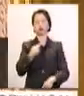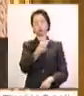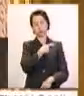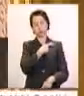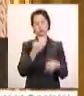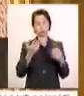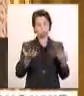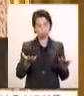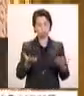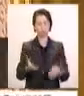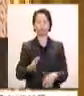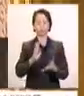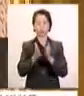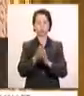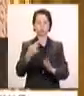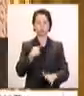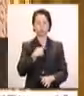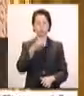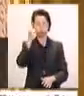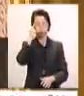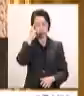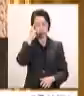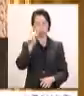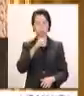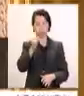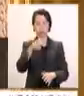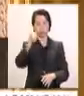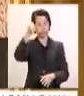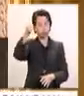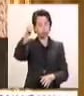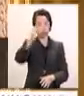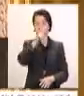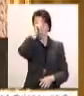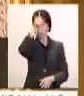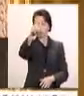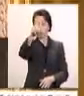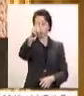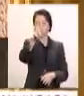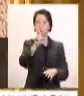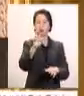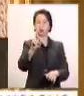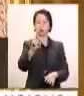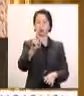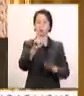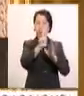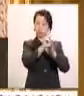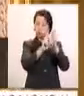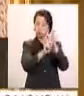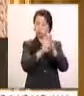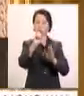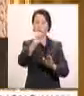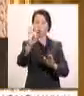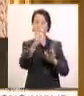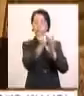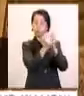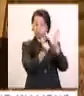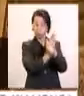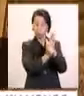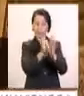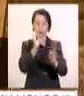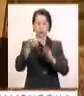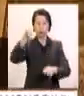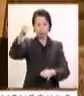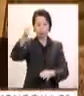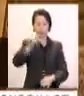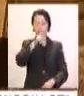harap kita pegang kepada kebenaran, the rule of law. Jadi kalau kita pegang kepada